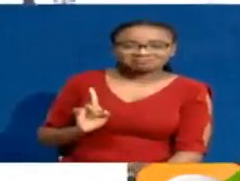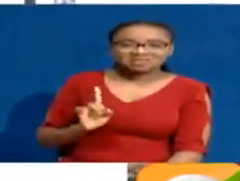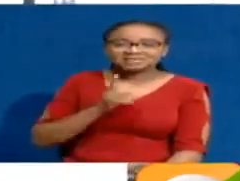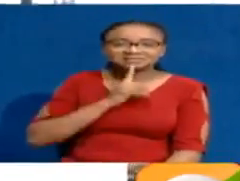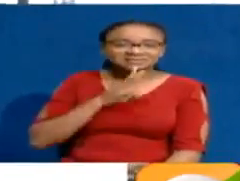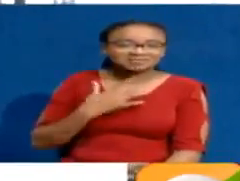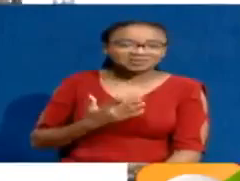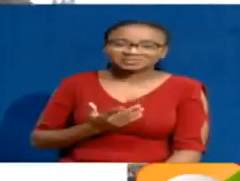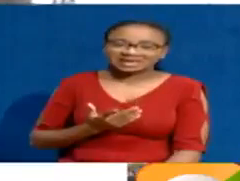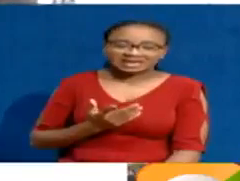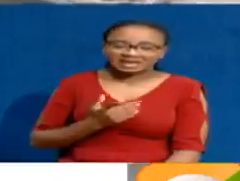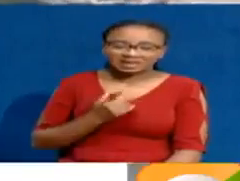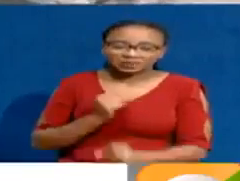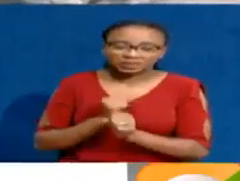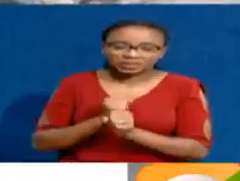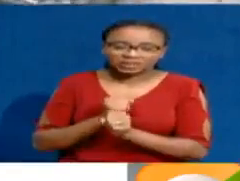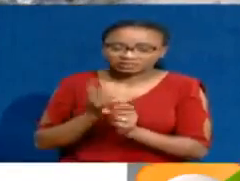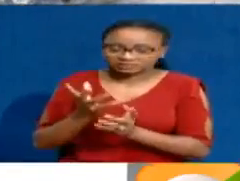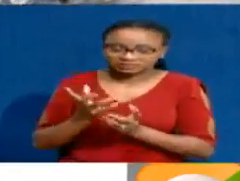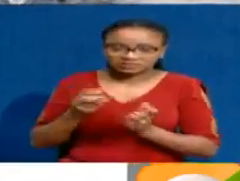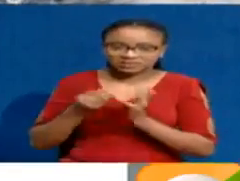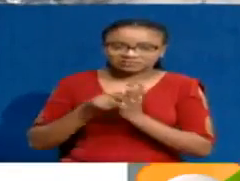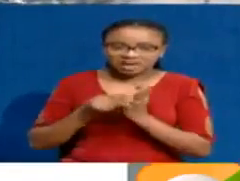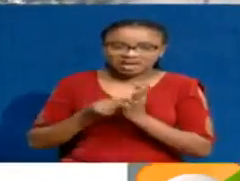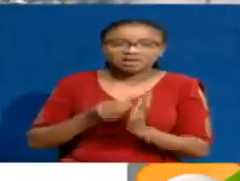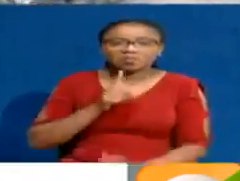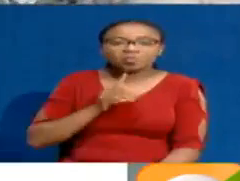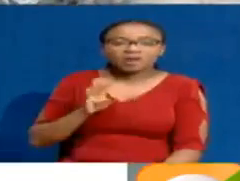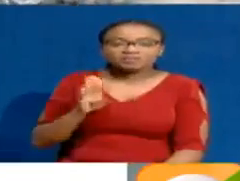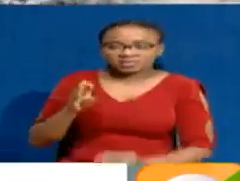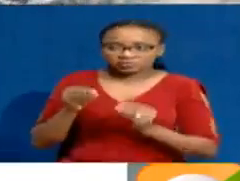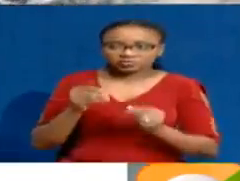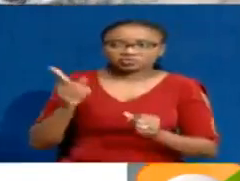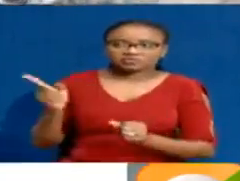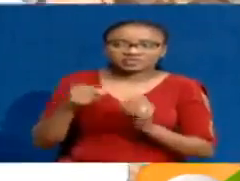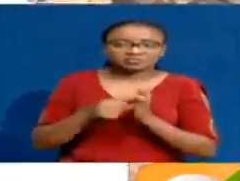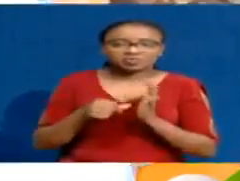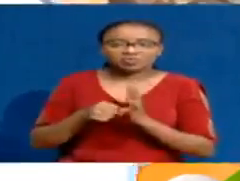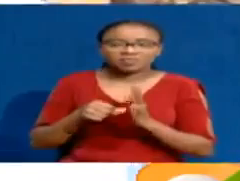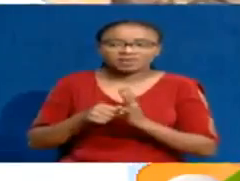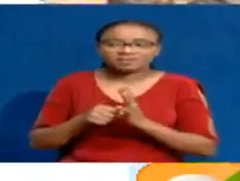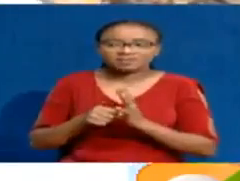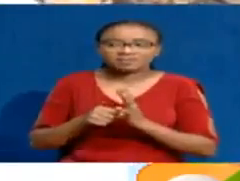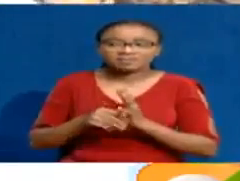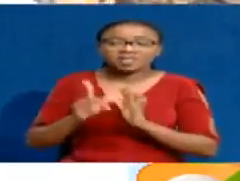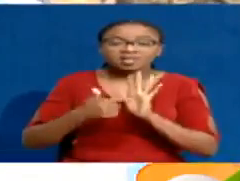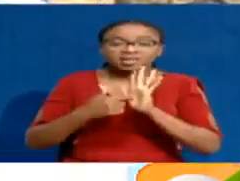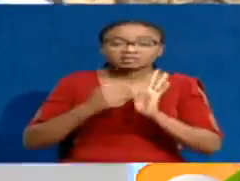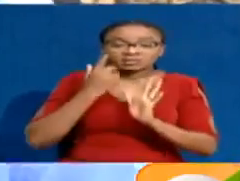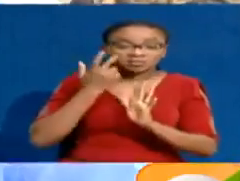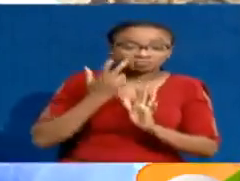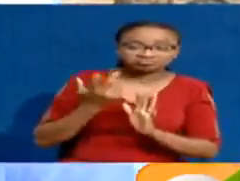hayo, ingawa kaunti Mombasa inahitaji zaidi ya shilingi bilioni moja ili kutatua matatizo hayo. Naona hapa nyuma